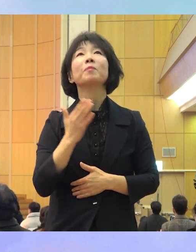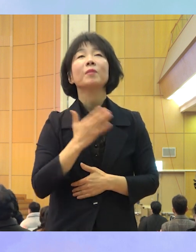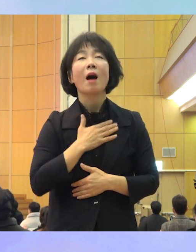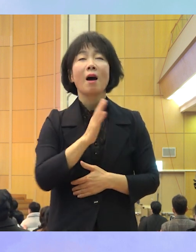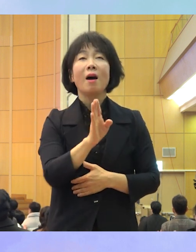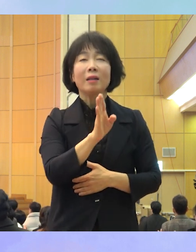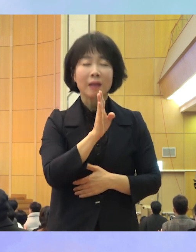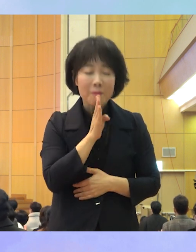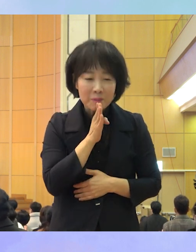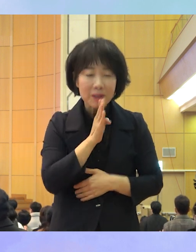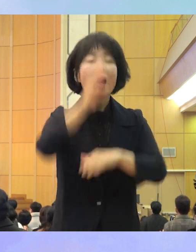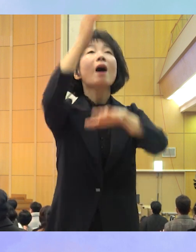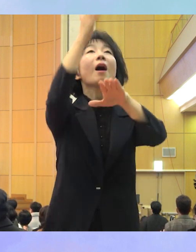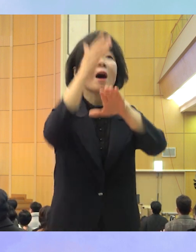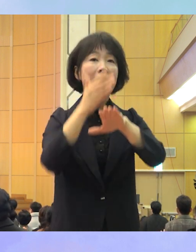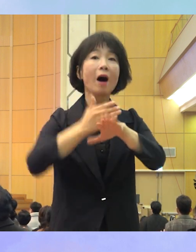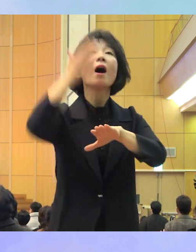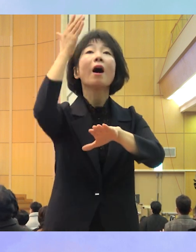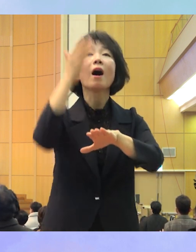주시니